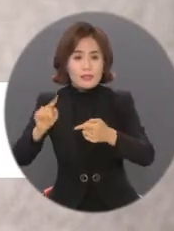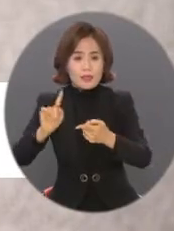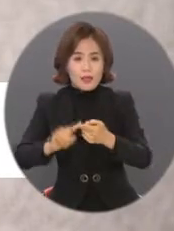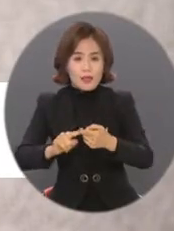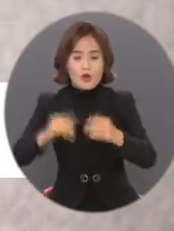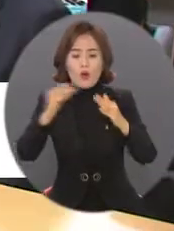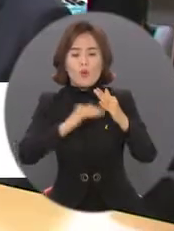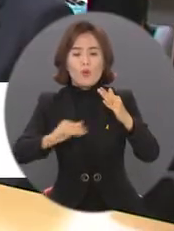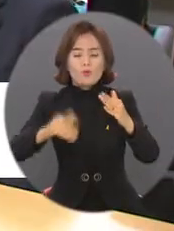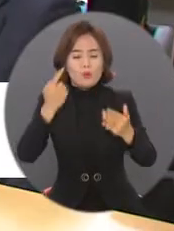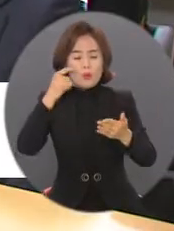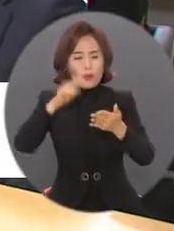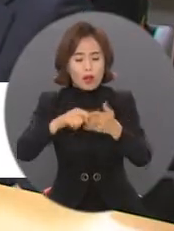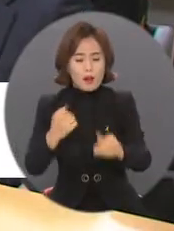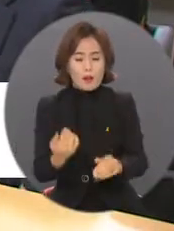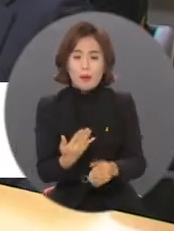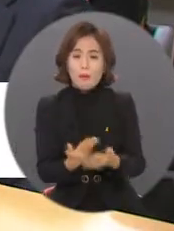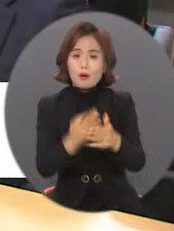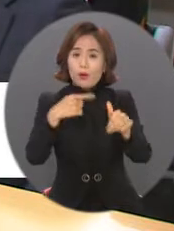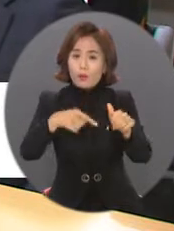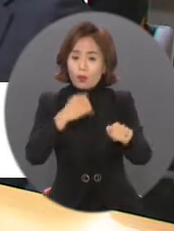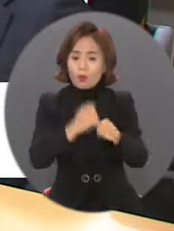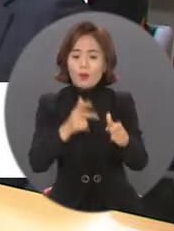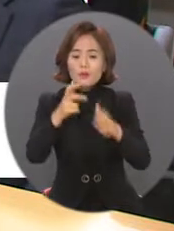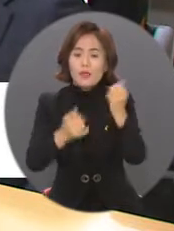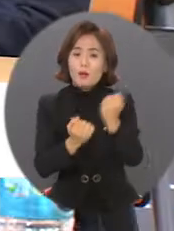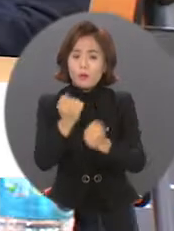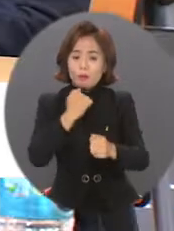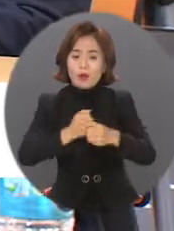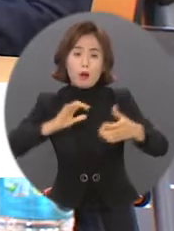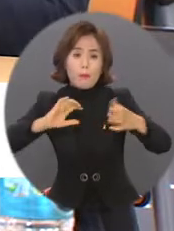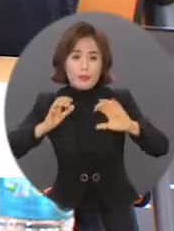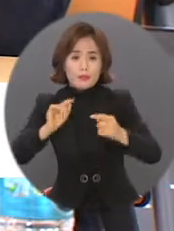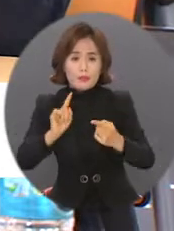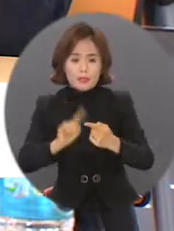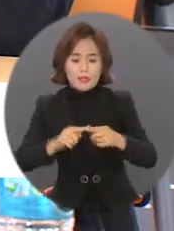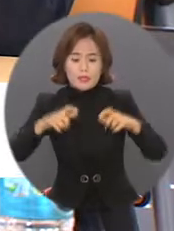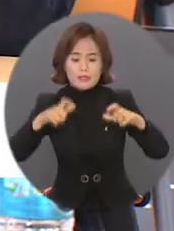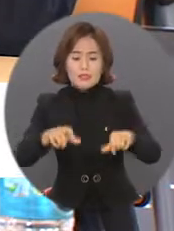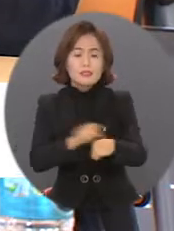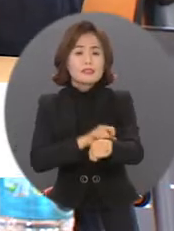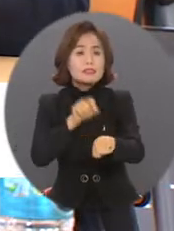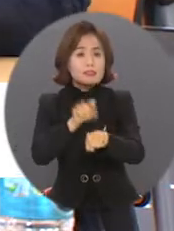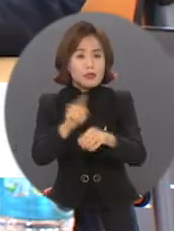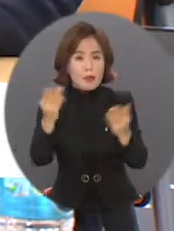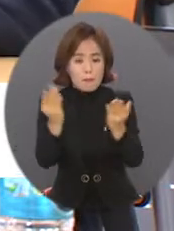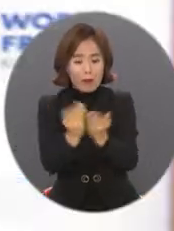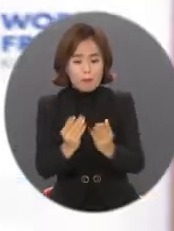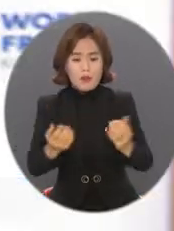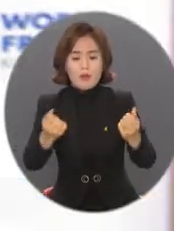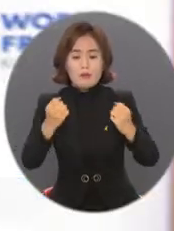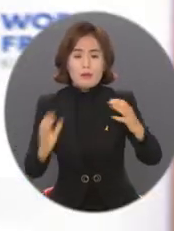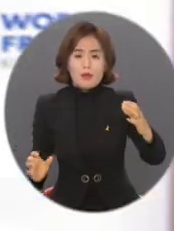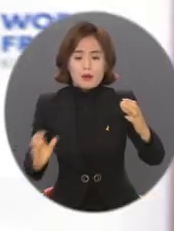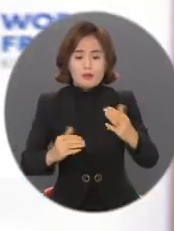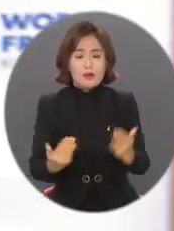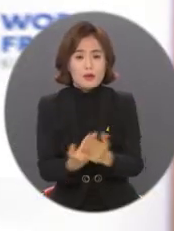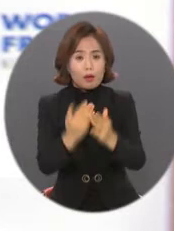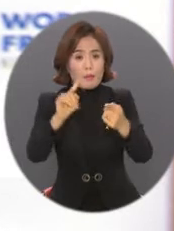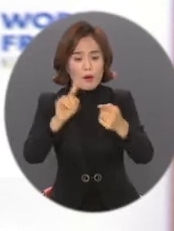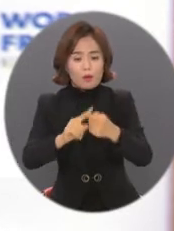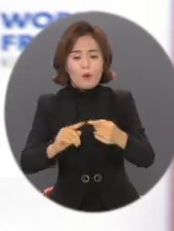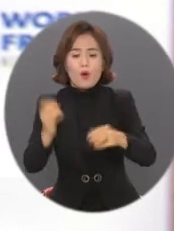공적 개발 원조 교육과 사업설명회 컨설팅 등 지역특성에 맞는 협력사업 개발 과